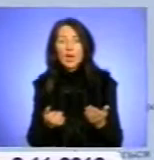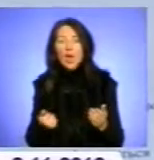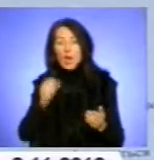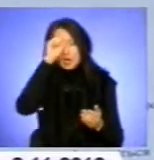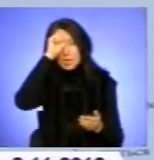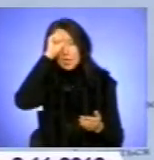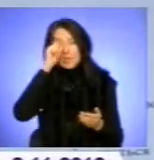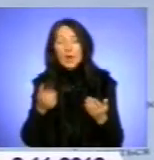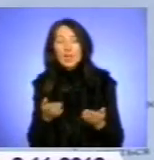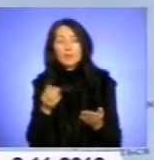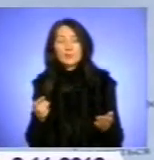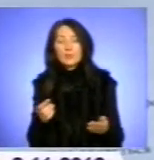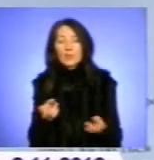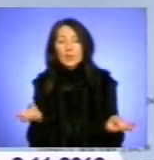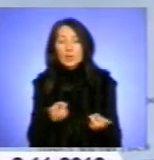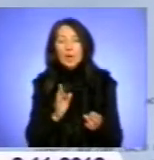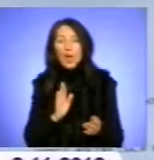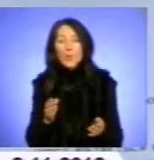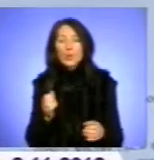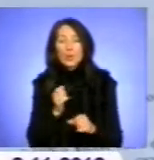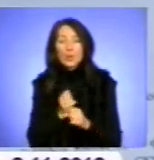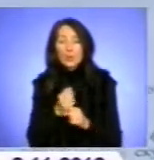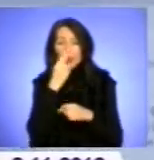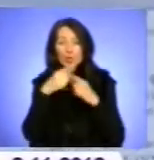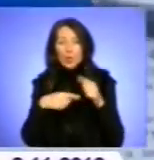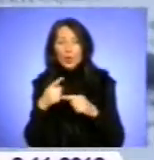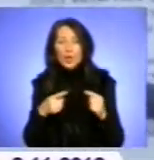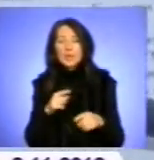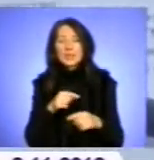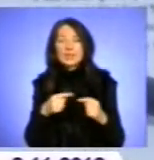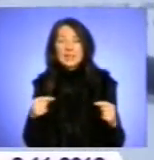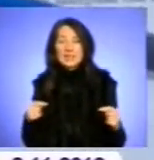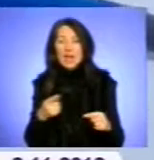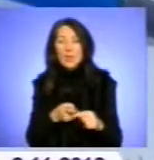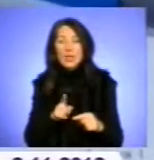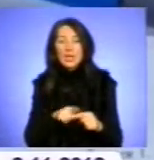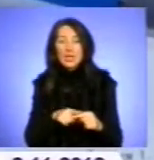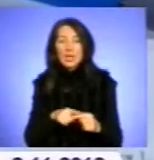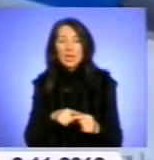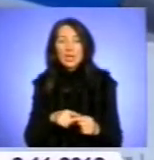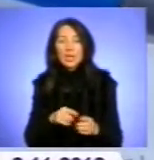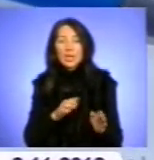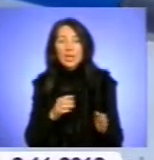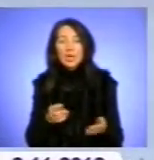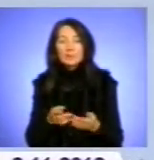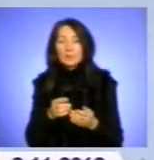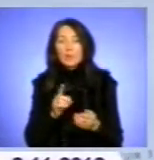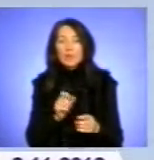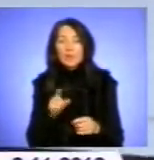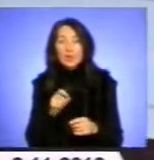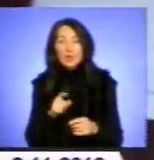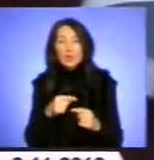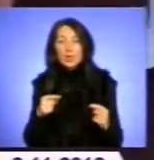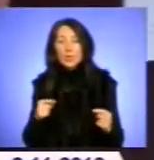прокляття, тобто золотими виробами. З собою потерпіла не мала нічого, але пройдисвідки запевнили, що заради порятунку її сім'ї